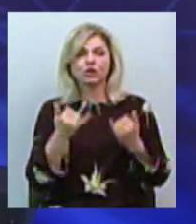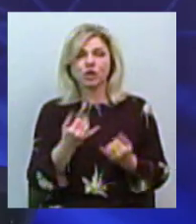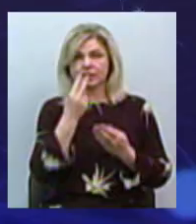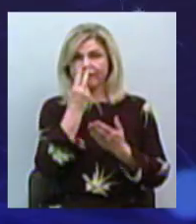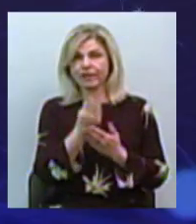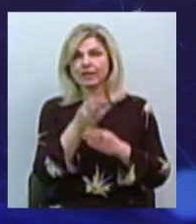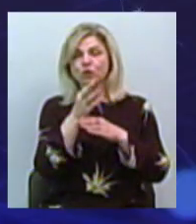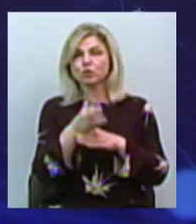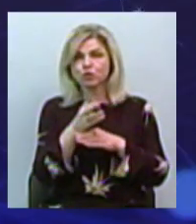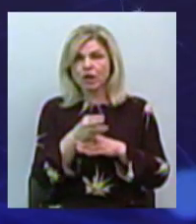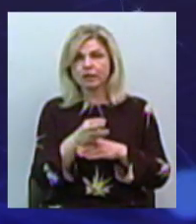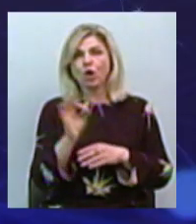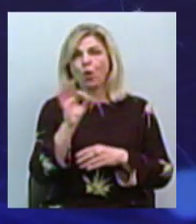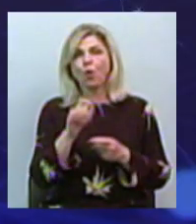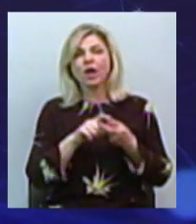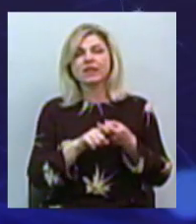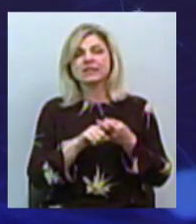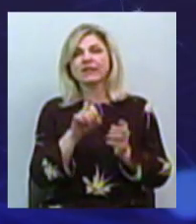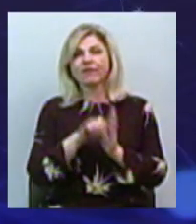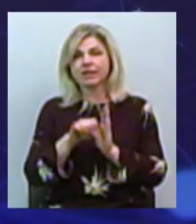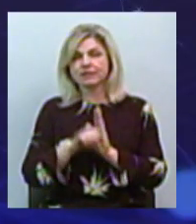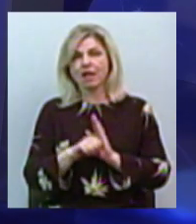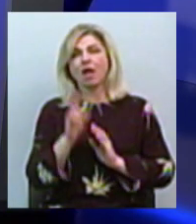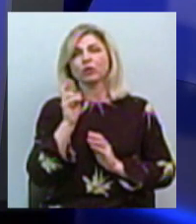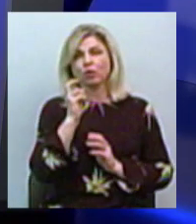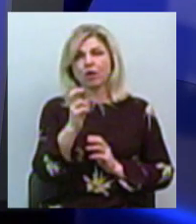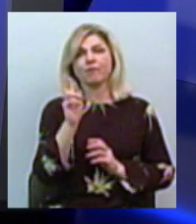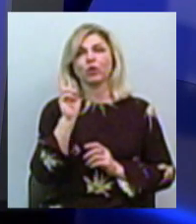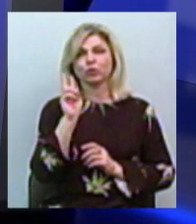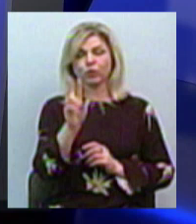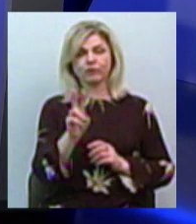відеосюжет моїх колег про дезінфекцію громадського